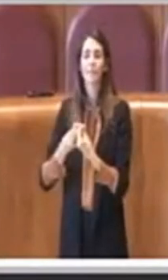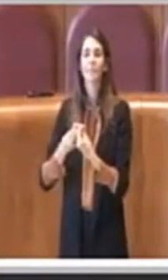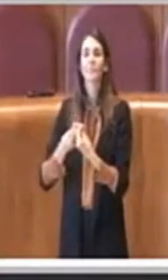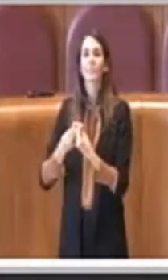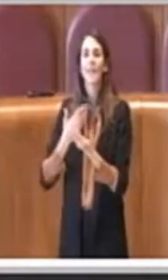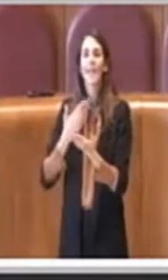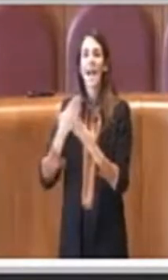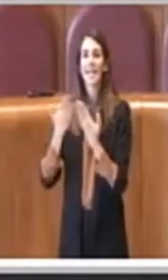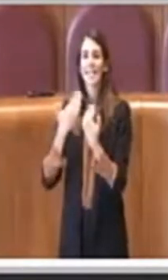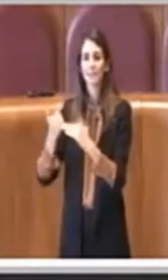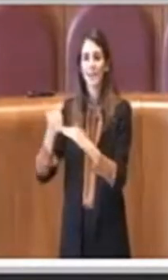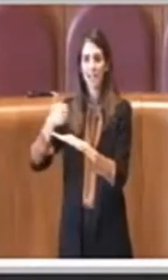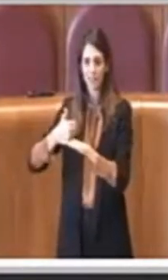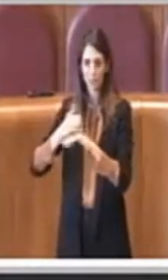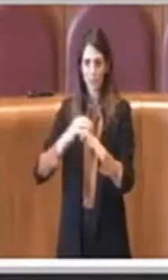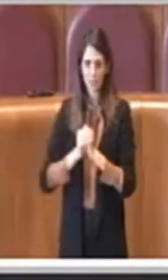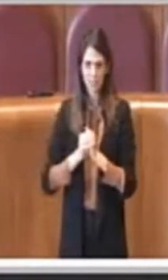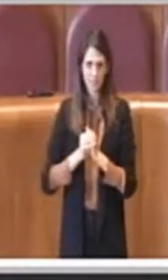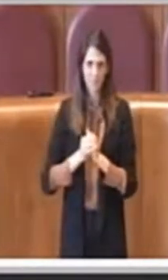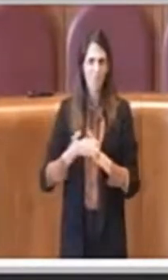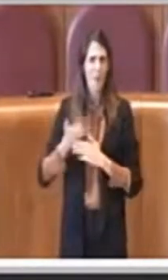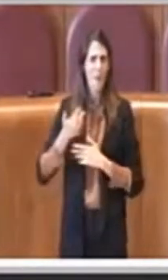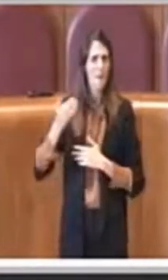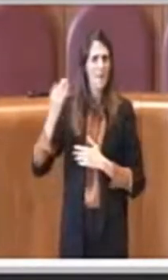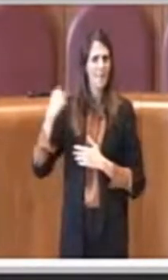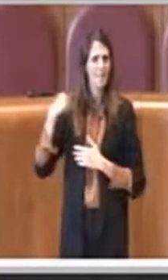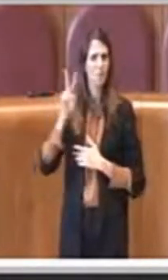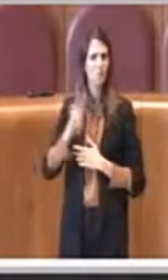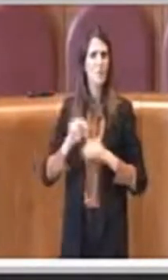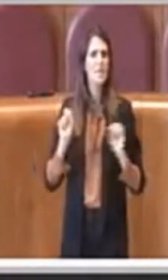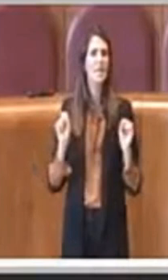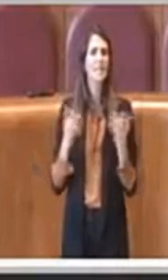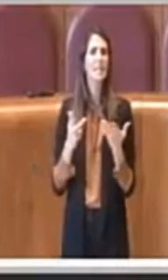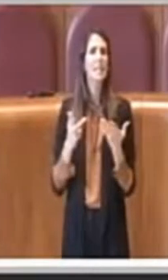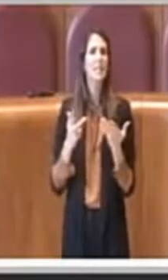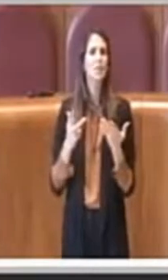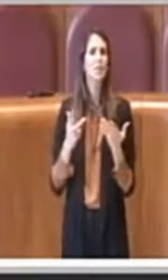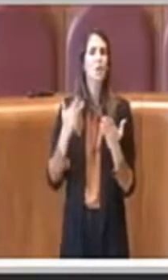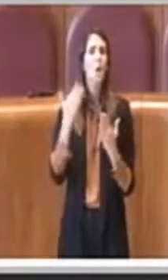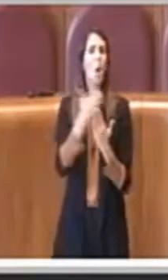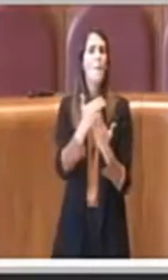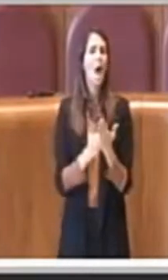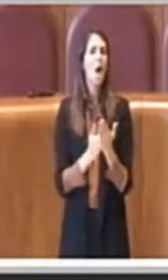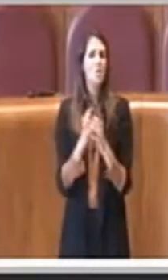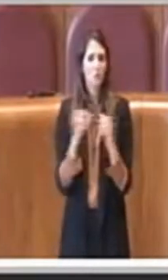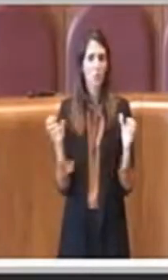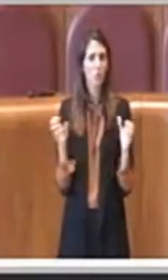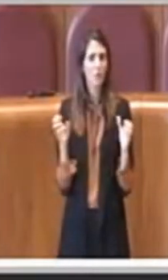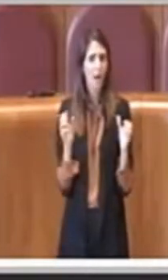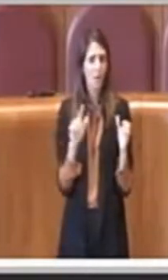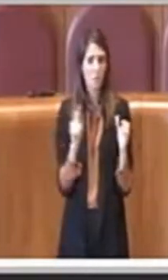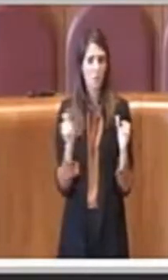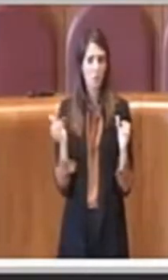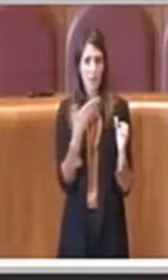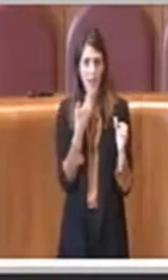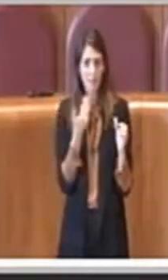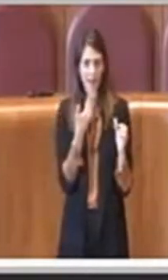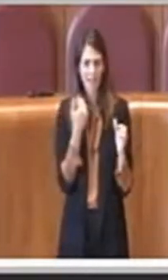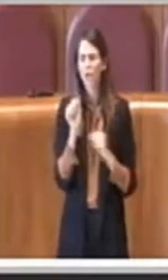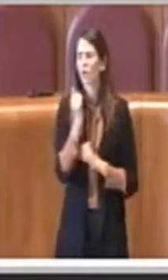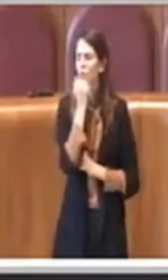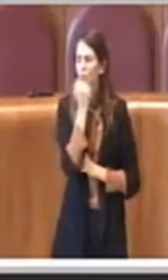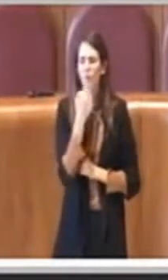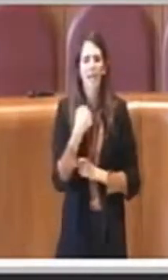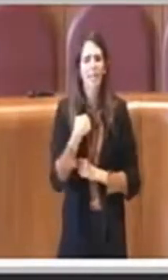Capitolina. Non c'era un piano industriale quando siamo giunti nel 2013, ovvero nel 2016, mi